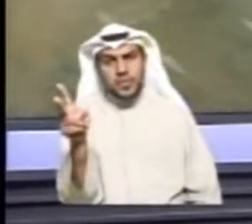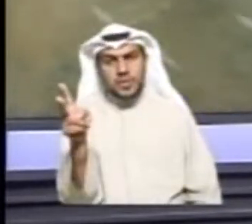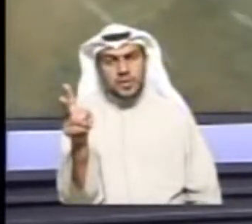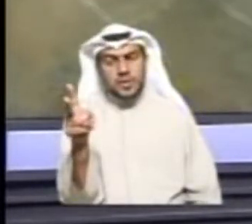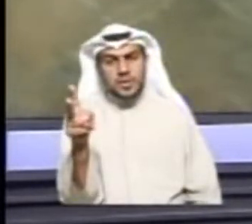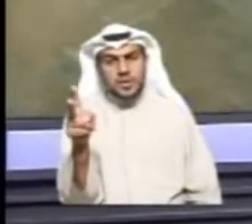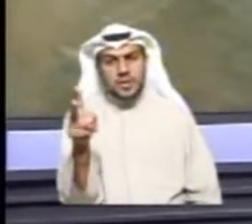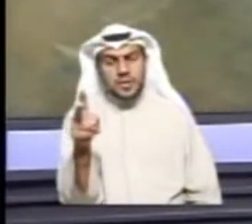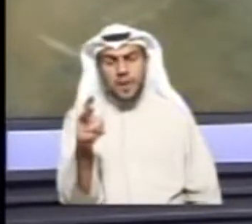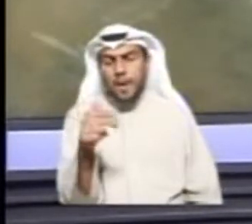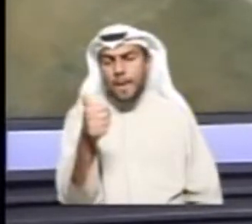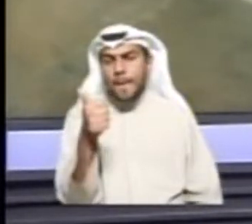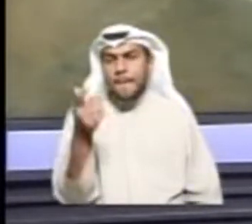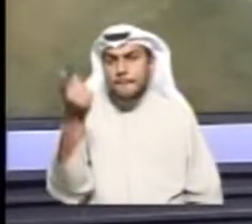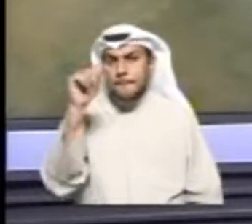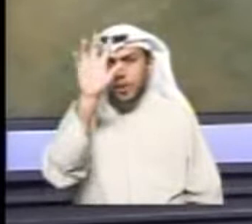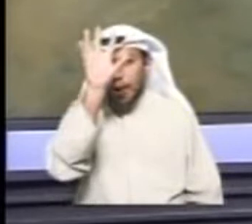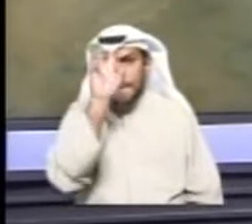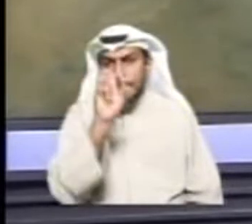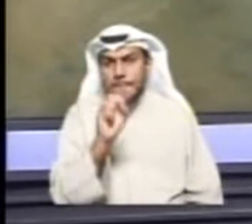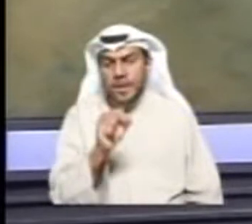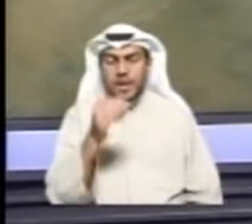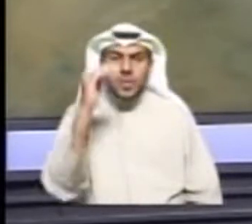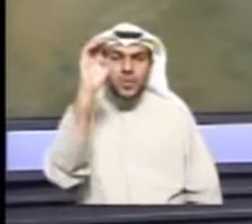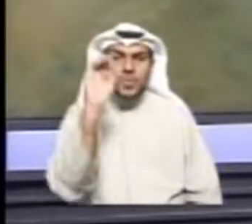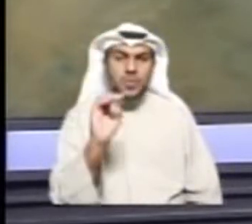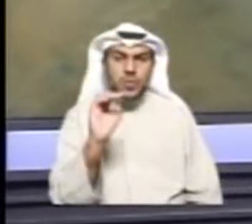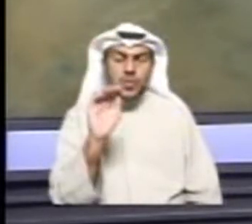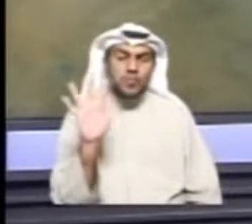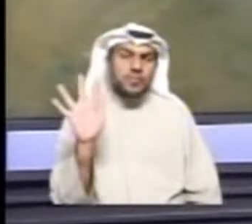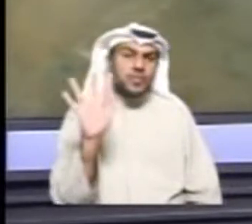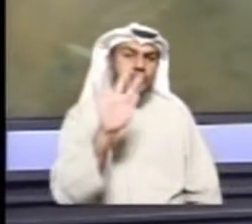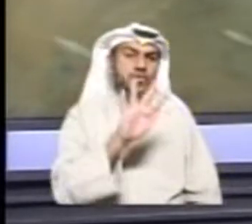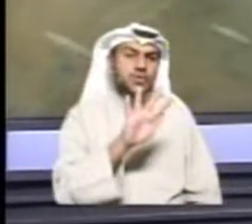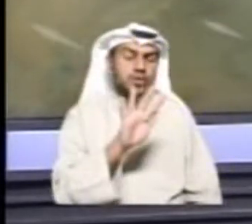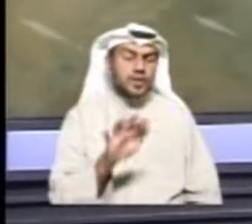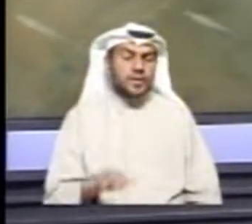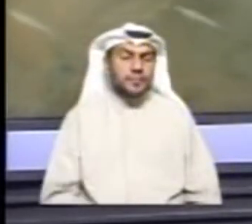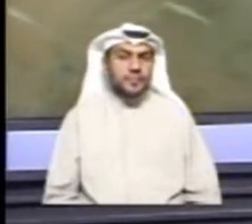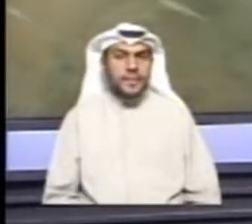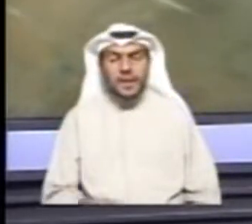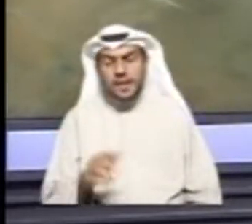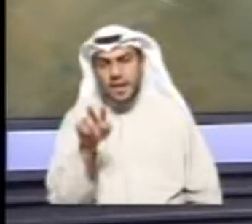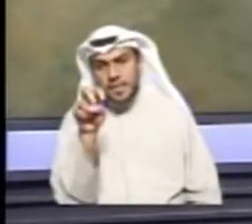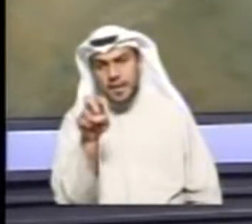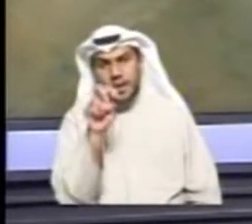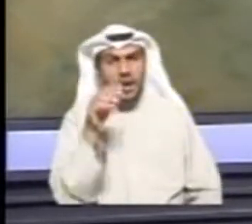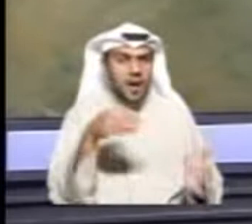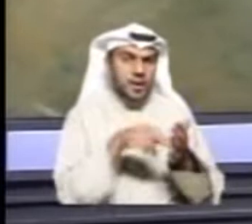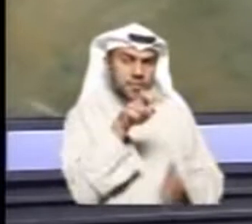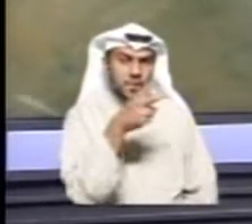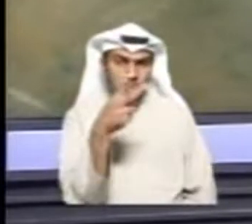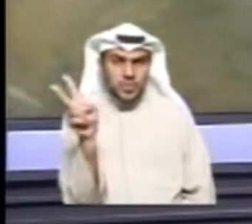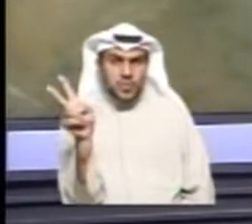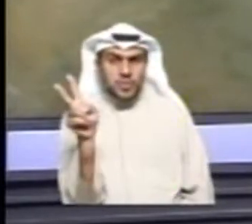مئوية. مساء يوم الغد راح يستمر معنا الهواء جنوبي شرقي خفيف إلى معتدل السرعة، تصل سرعته ما بين 8 إلى 28 كيلومتر في